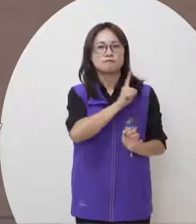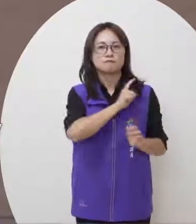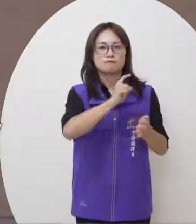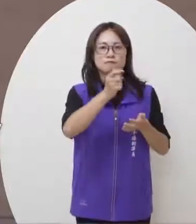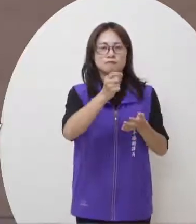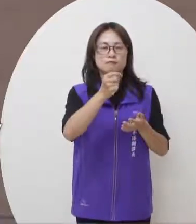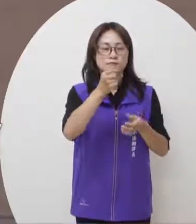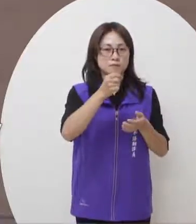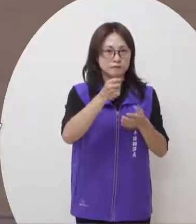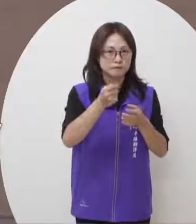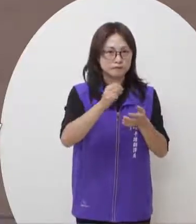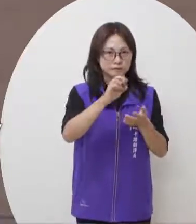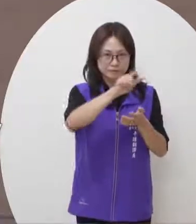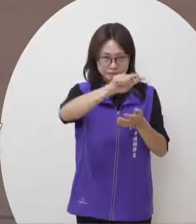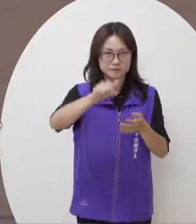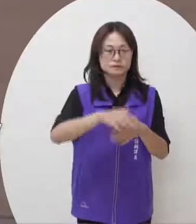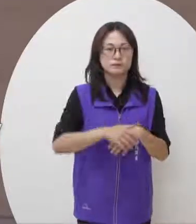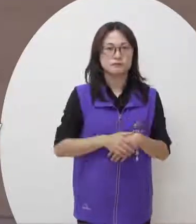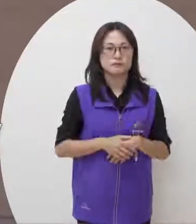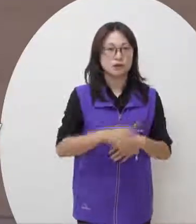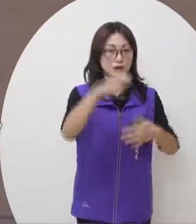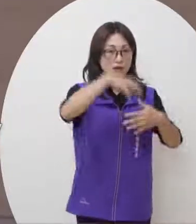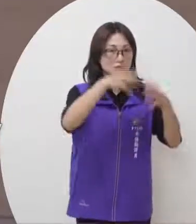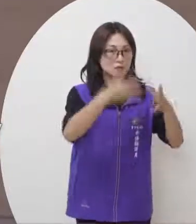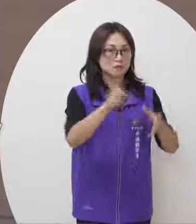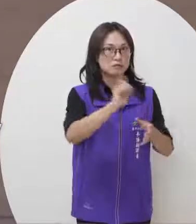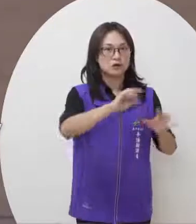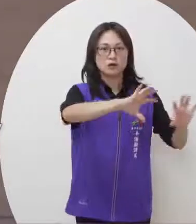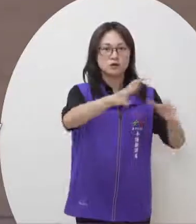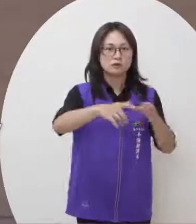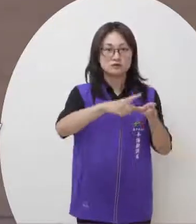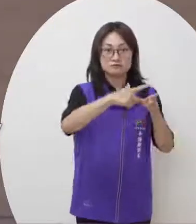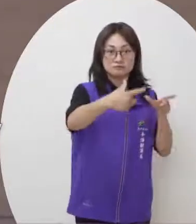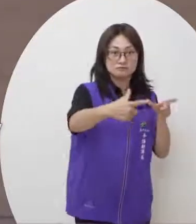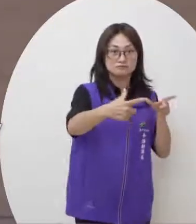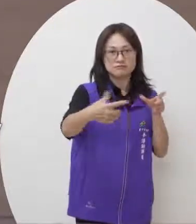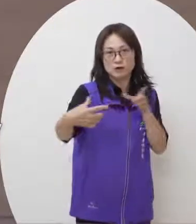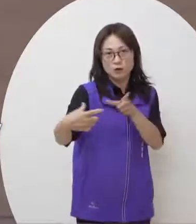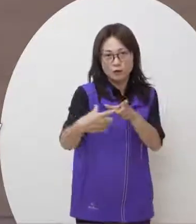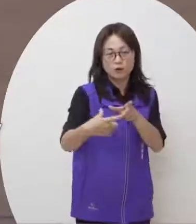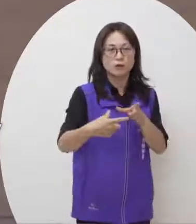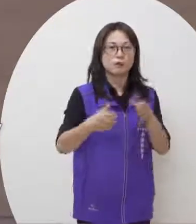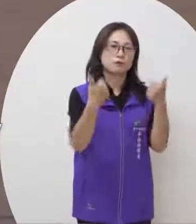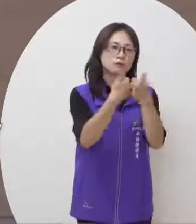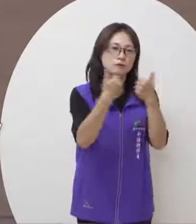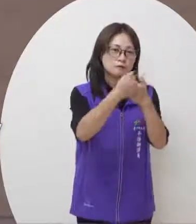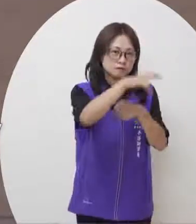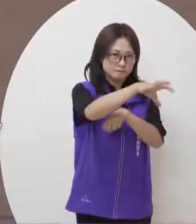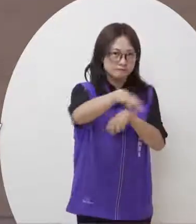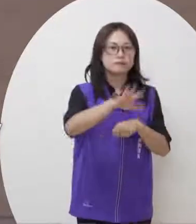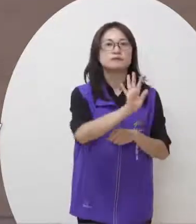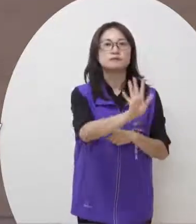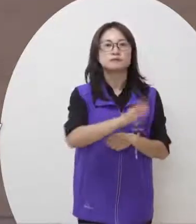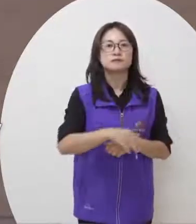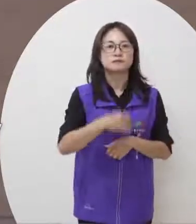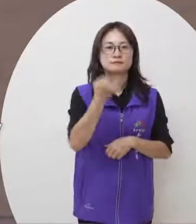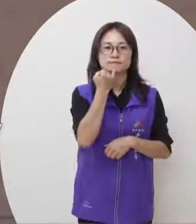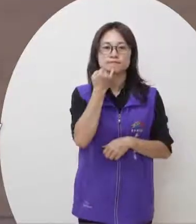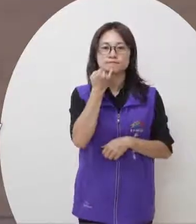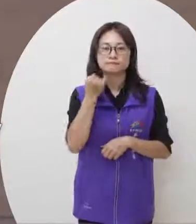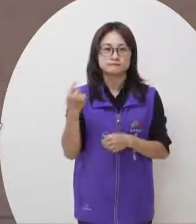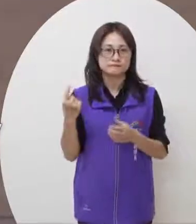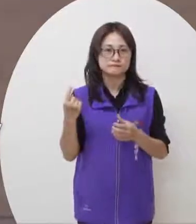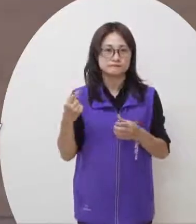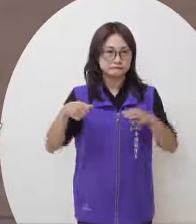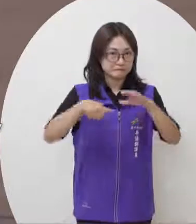大国际级的会议中心哈，大小的会议场所，那让大家召开会议或是媒介各种生意